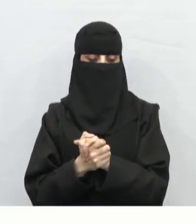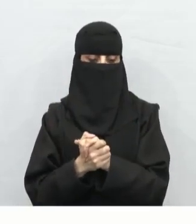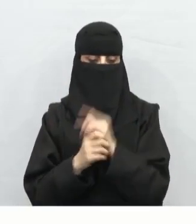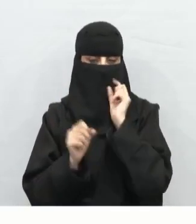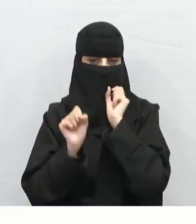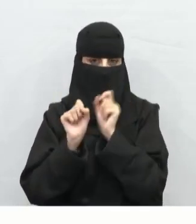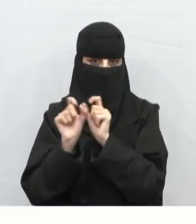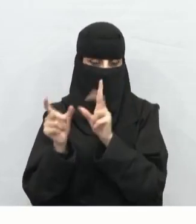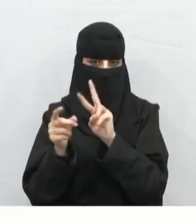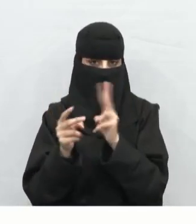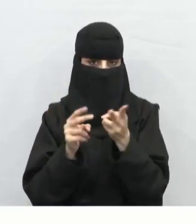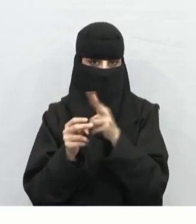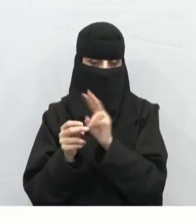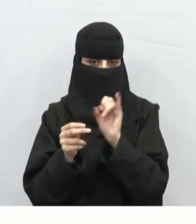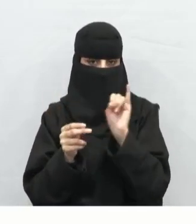محمد